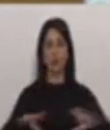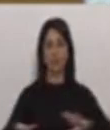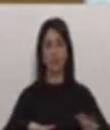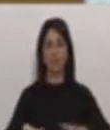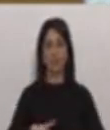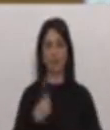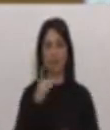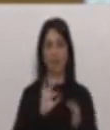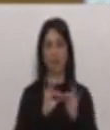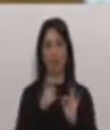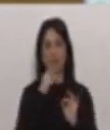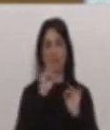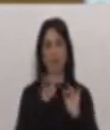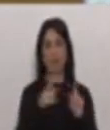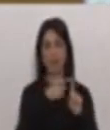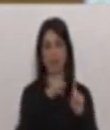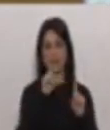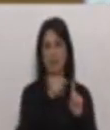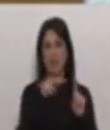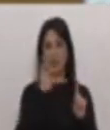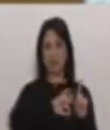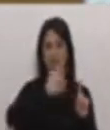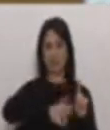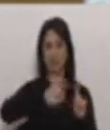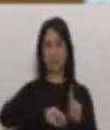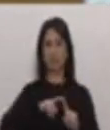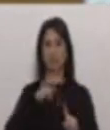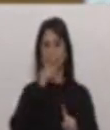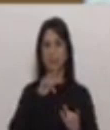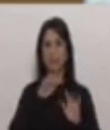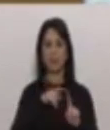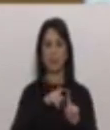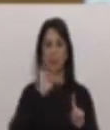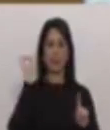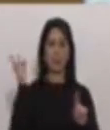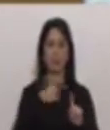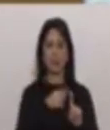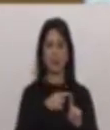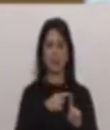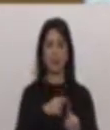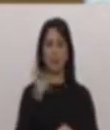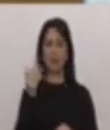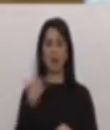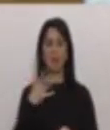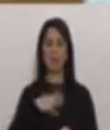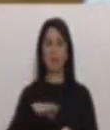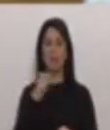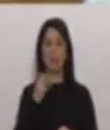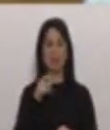ერთი კონკრეტული სისხლის სამართლის საქმის გამოყენებით, მიუხედავად ამ საქმის რეზონანსულობისა, მათ არც საქართველოს